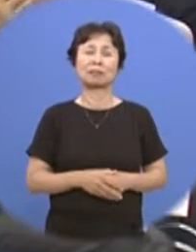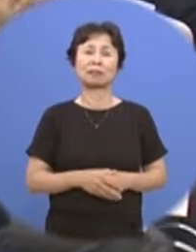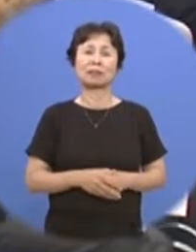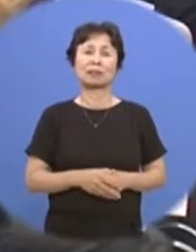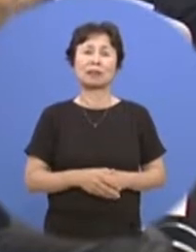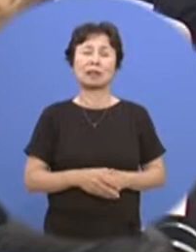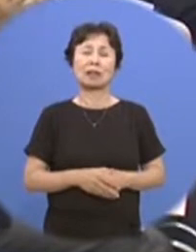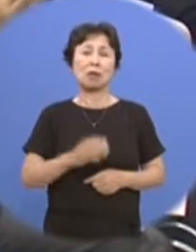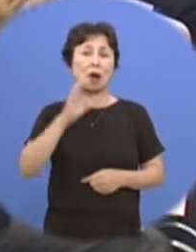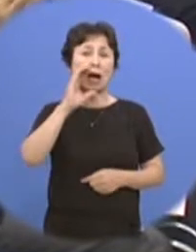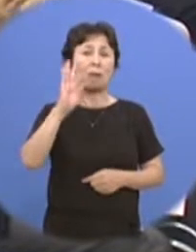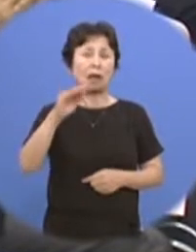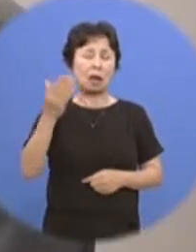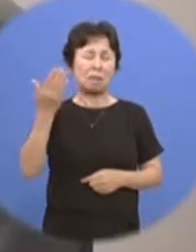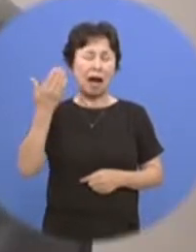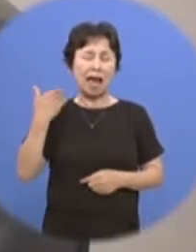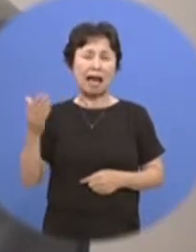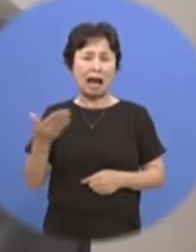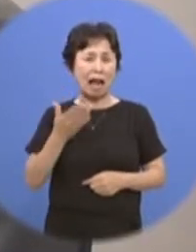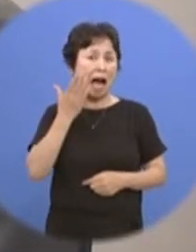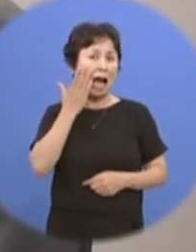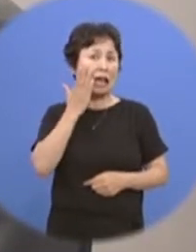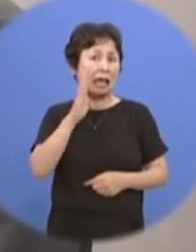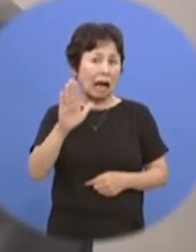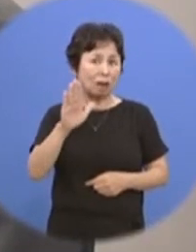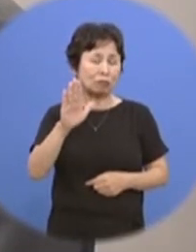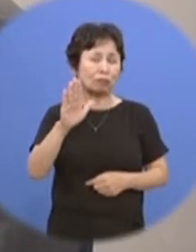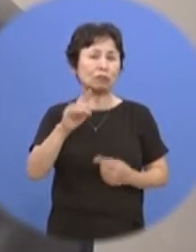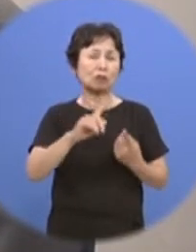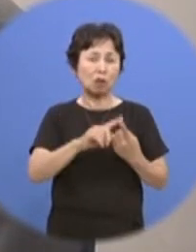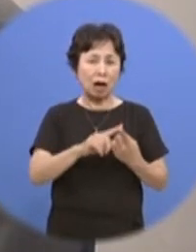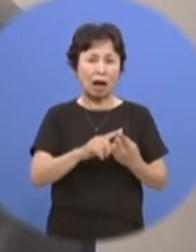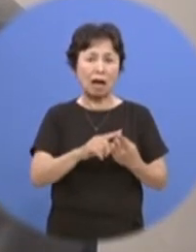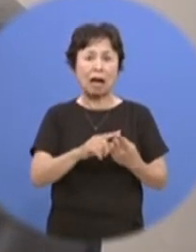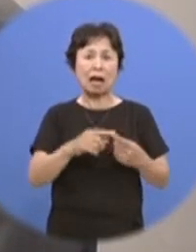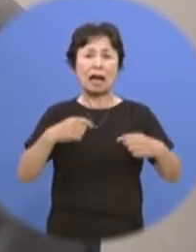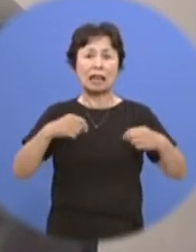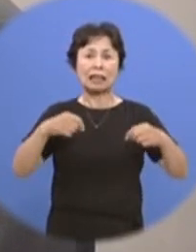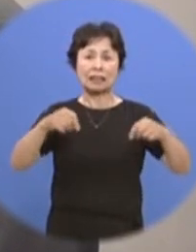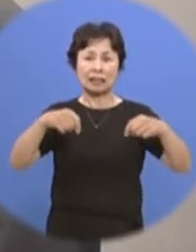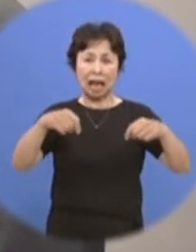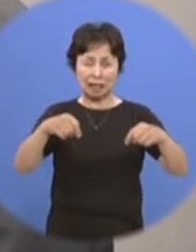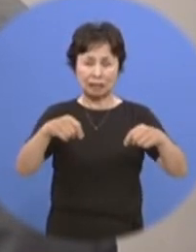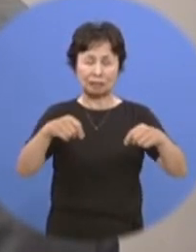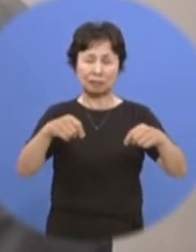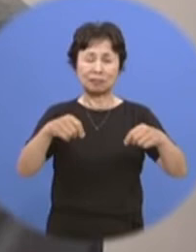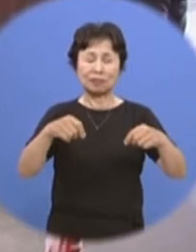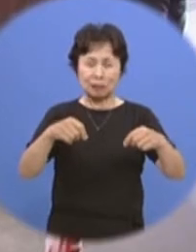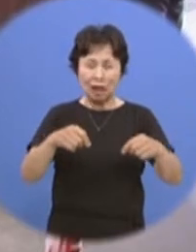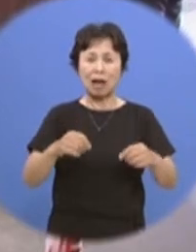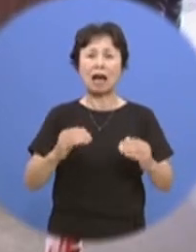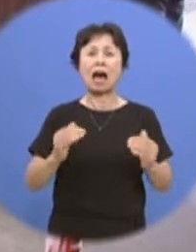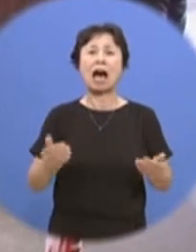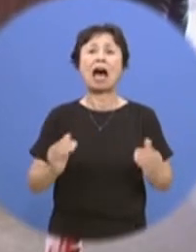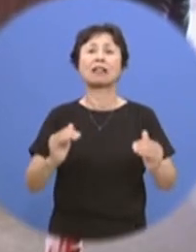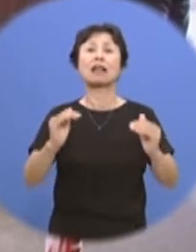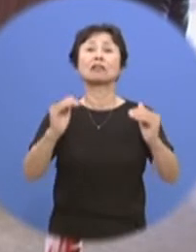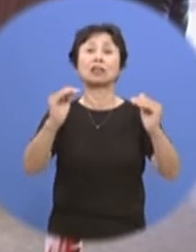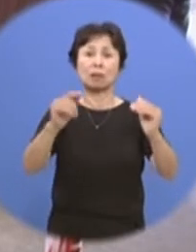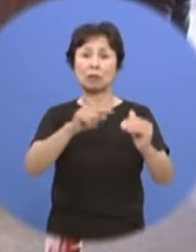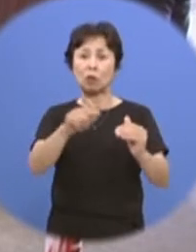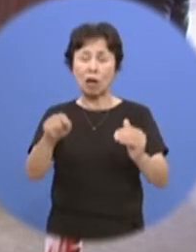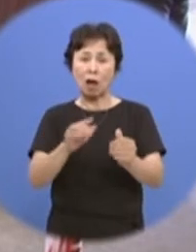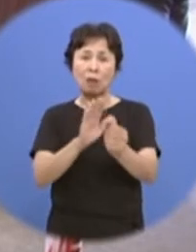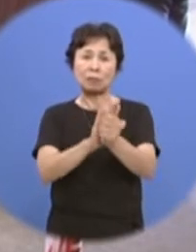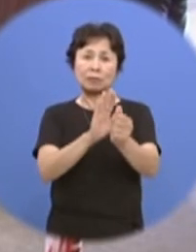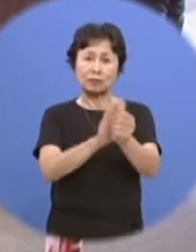革産業、繊維産業というのが発達してましてですね、この企業をいかにサポートするかということで、レ